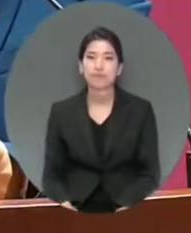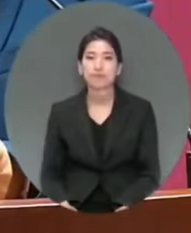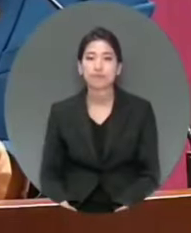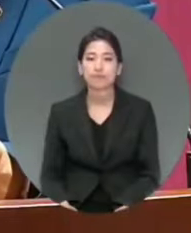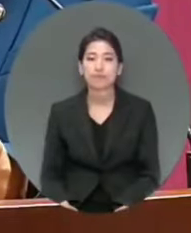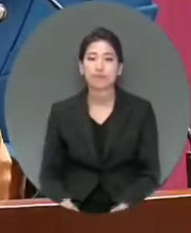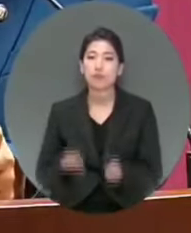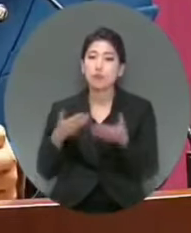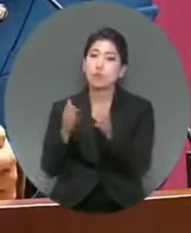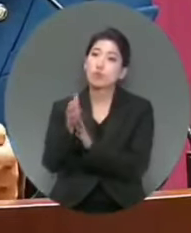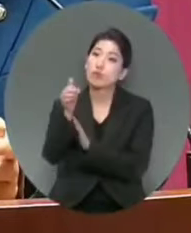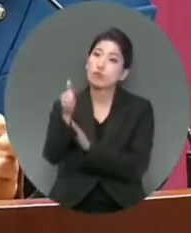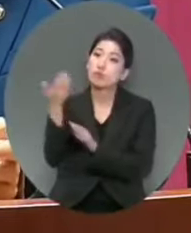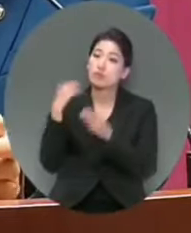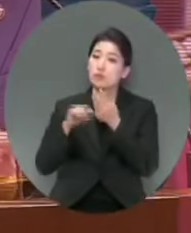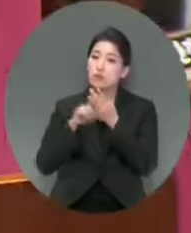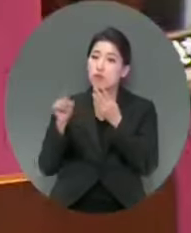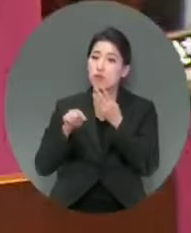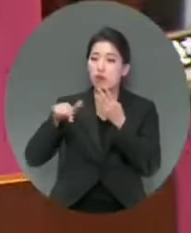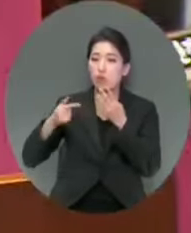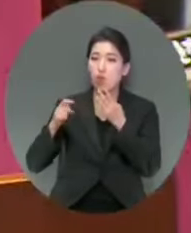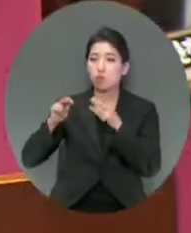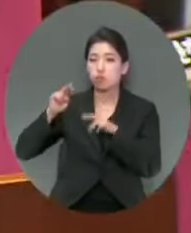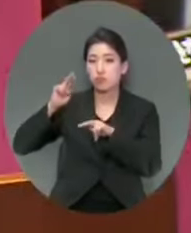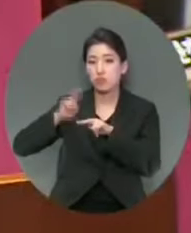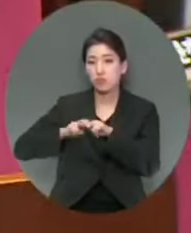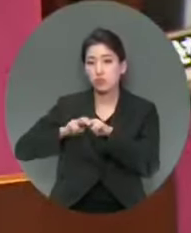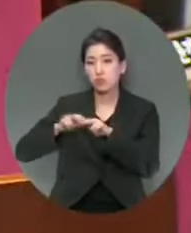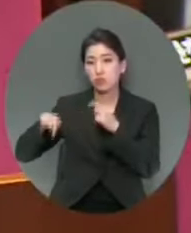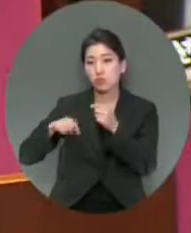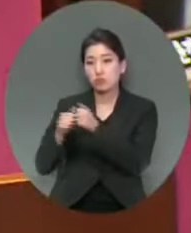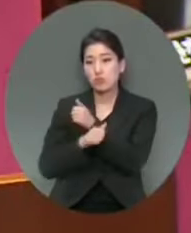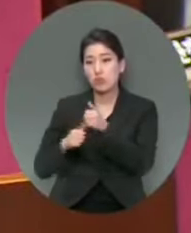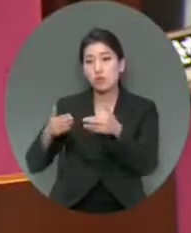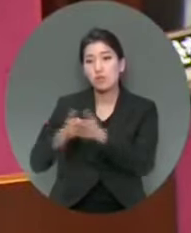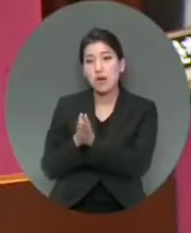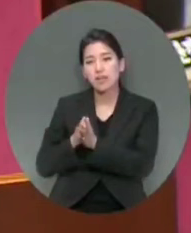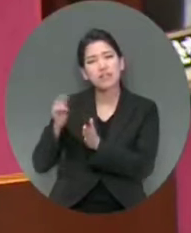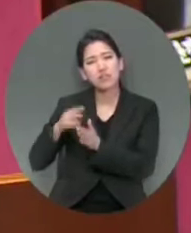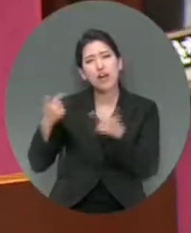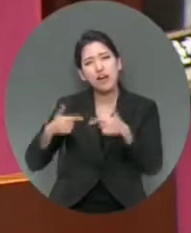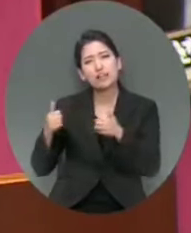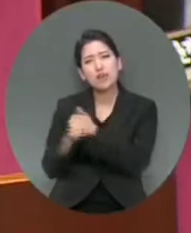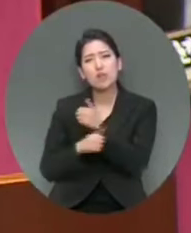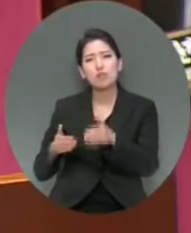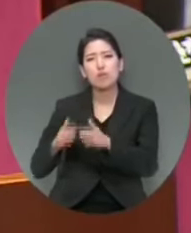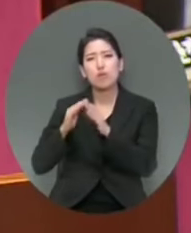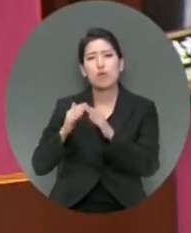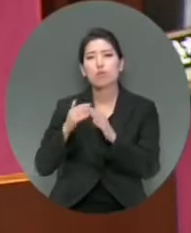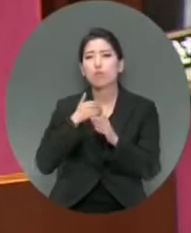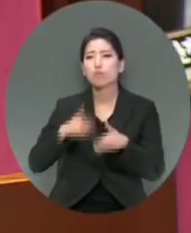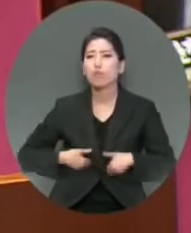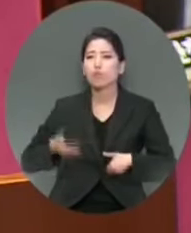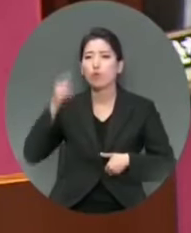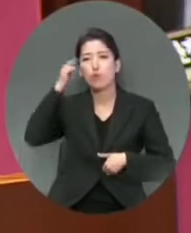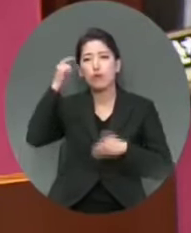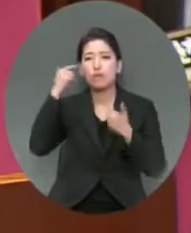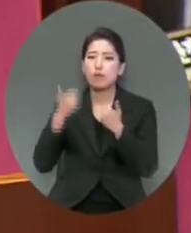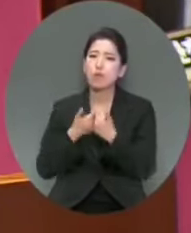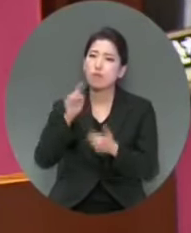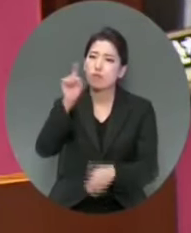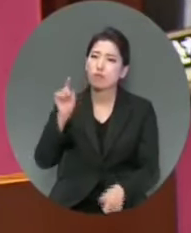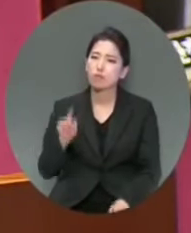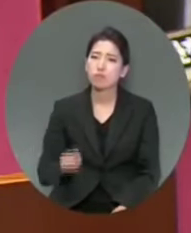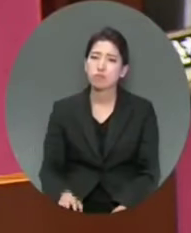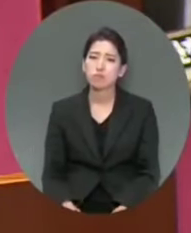장관님, 지난 3월 종료된 공무직위원회 이 상설화 법제화에 대해서 고용노동부가 여러 이유로 반대를 하셨는데 이 공무직위원회 활동에